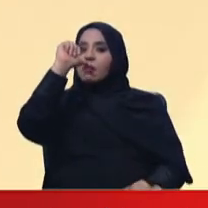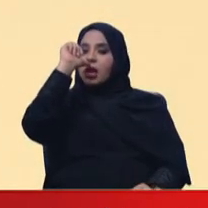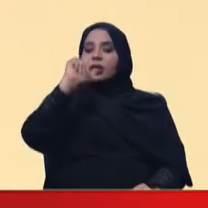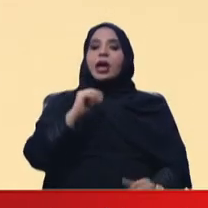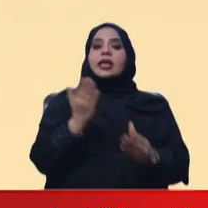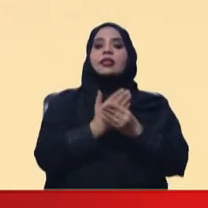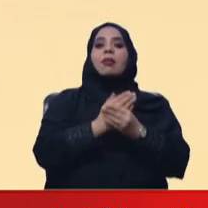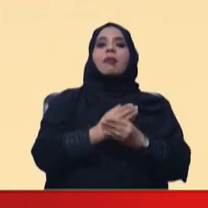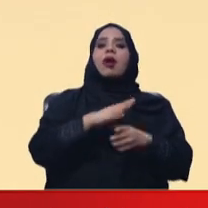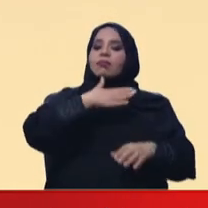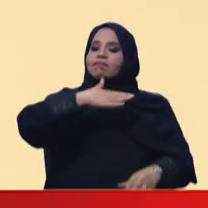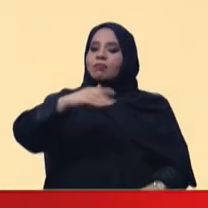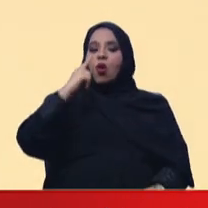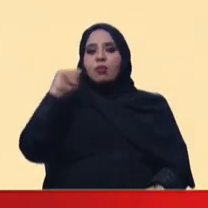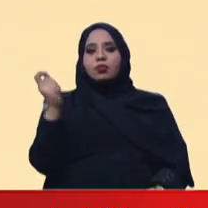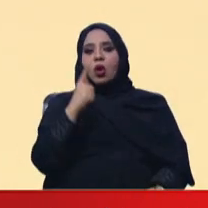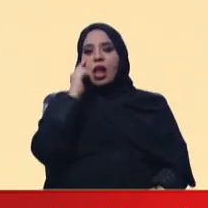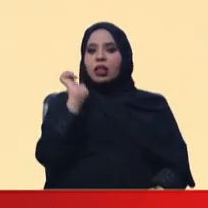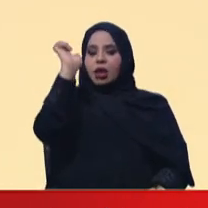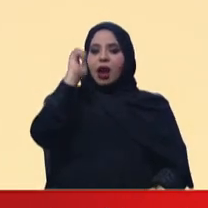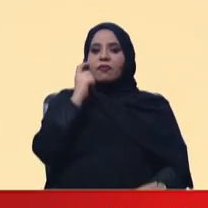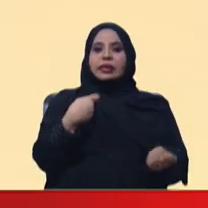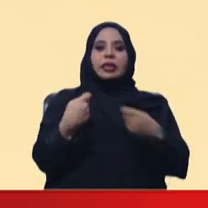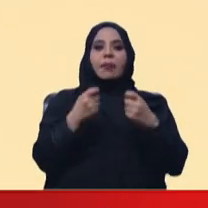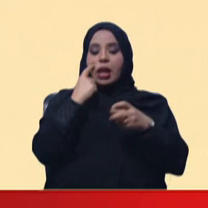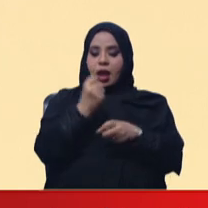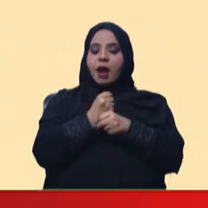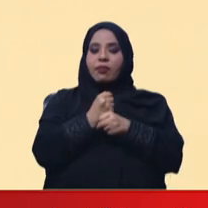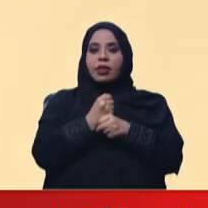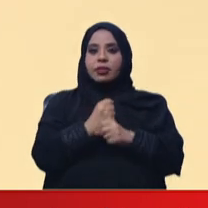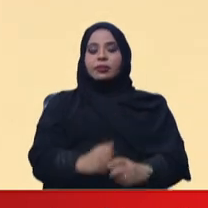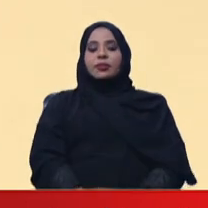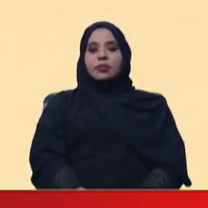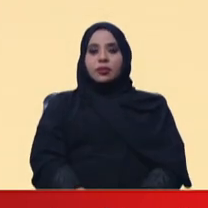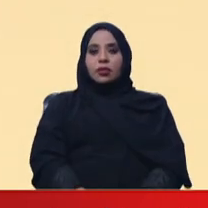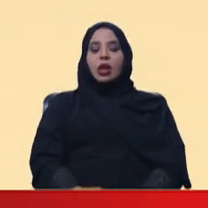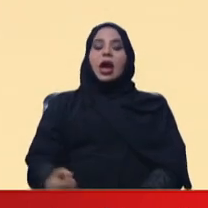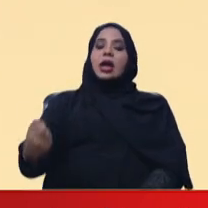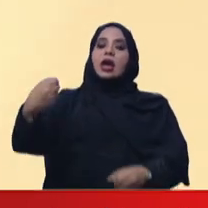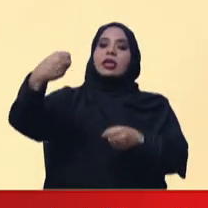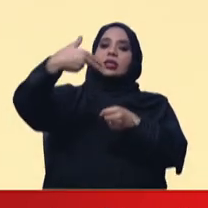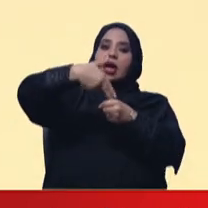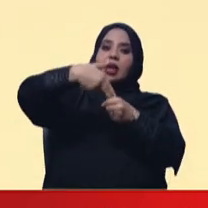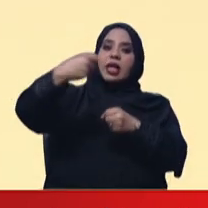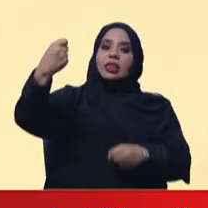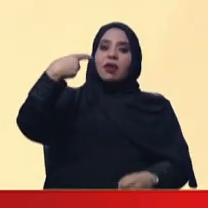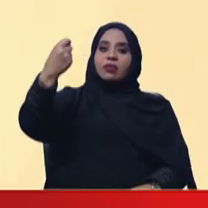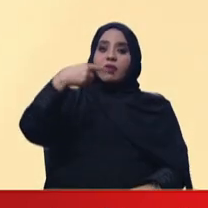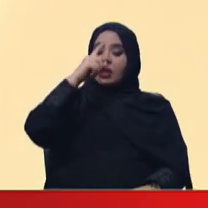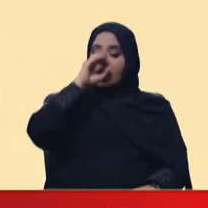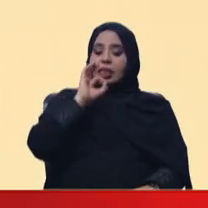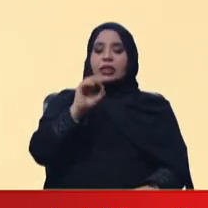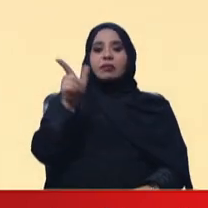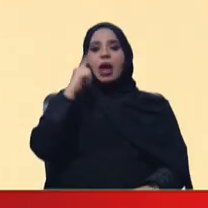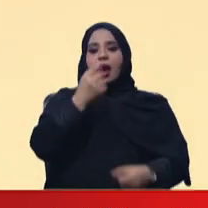وضمان انسيابية التجارة العالمية وتدفق صادرات النفط من هذه المنطقة. تعلم أن